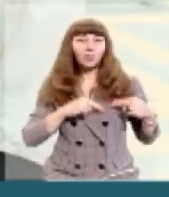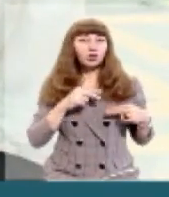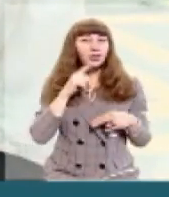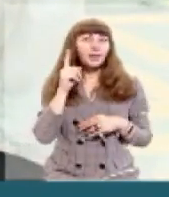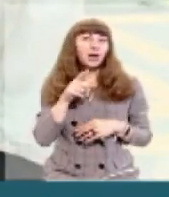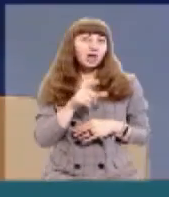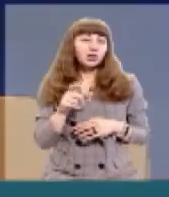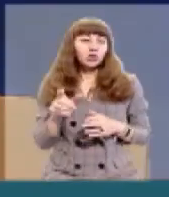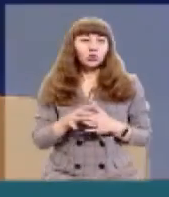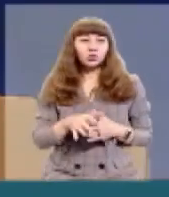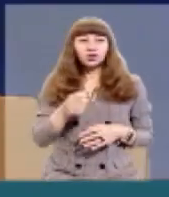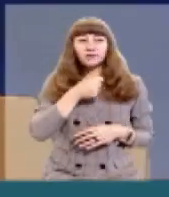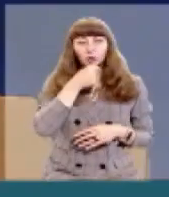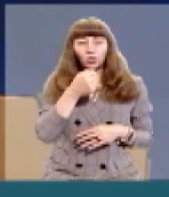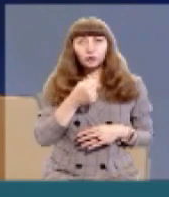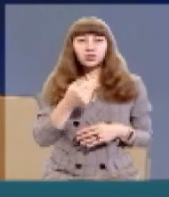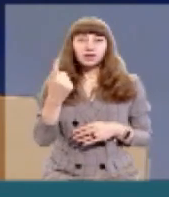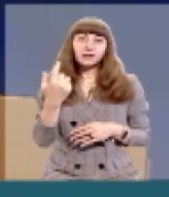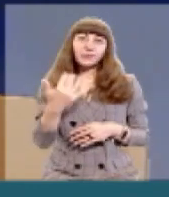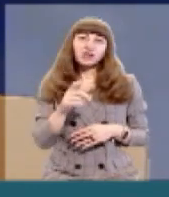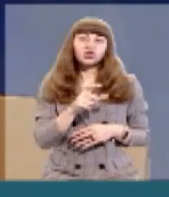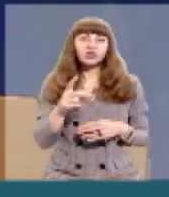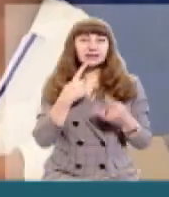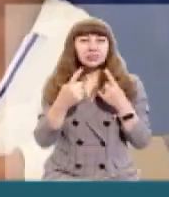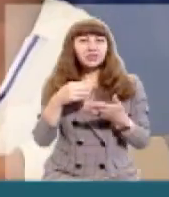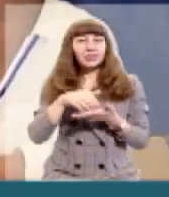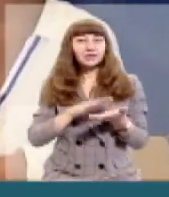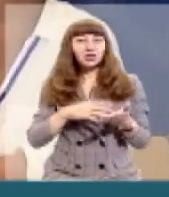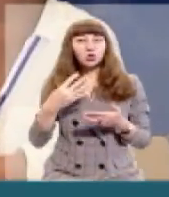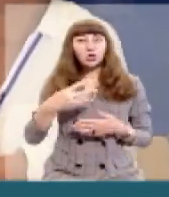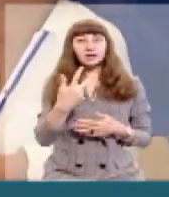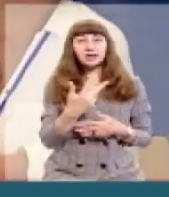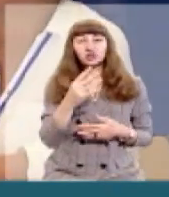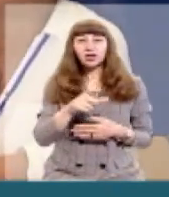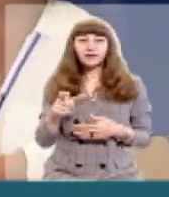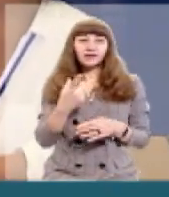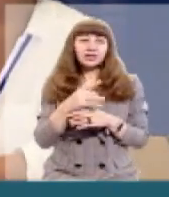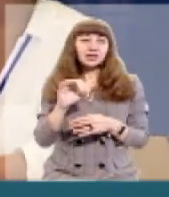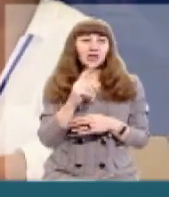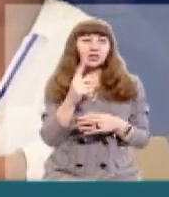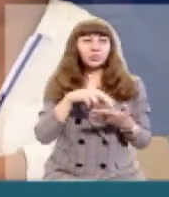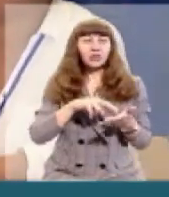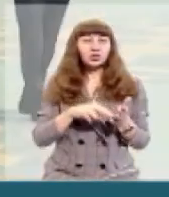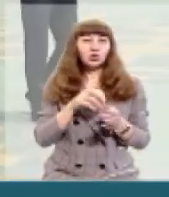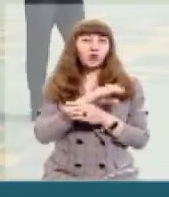На прошлой из 150 участников на собеседование записались 43 человека. В этот раз организаторы